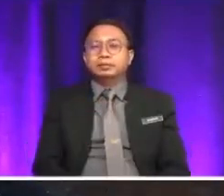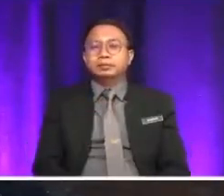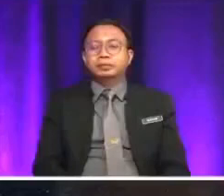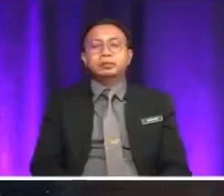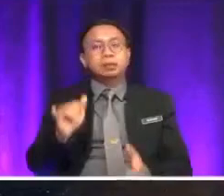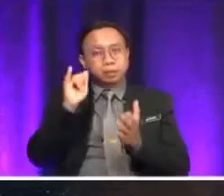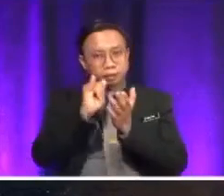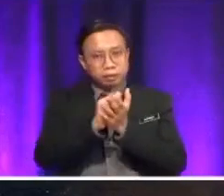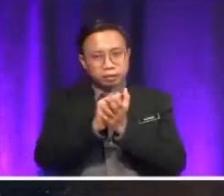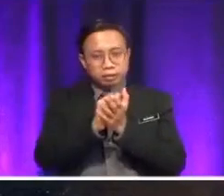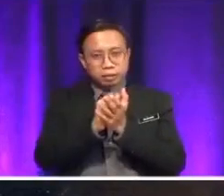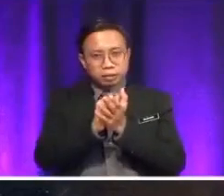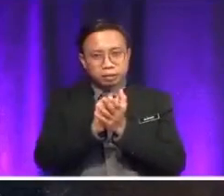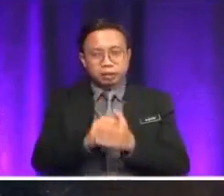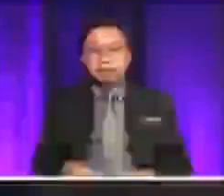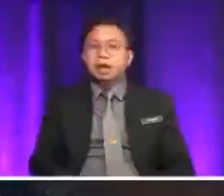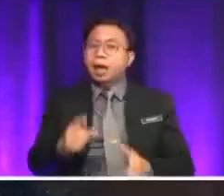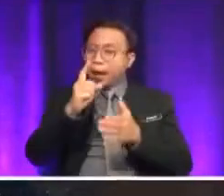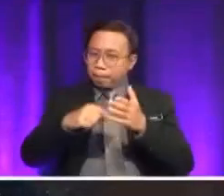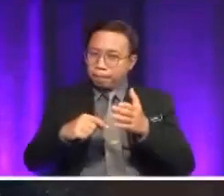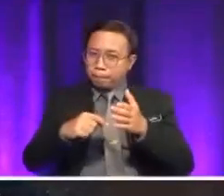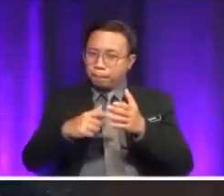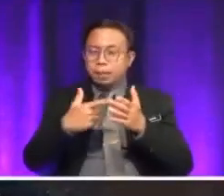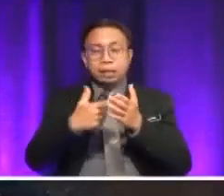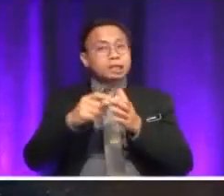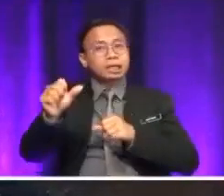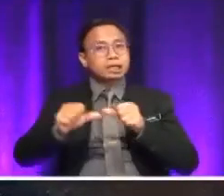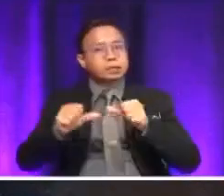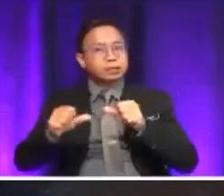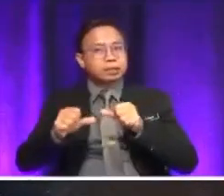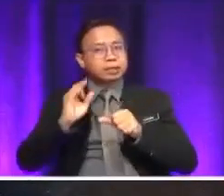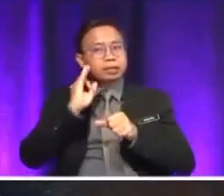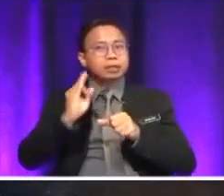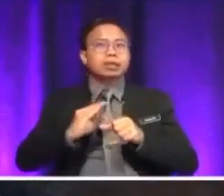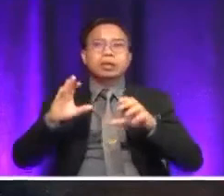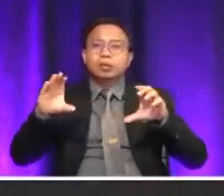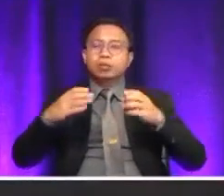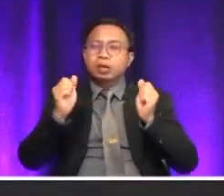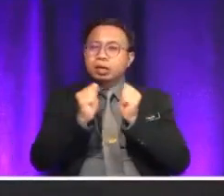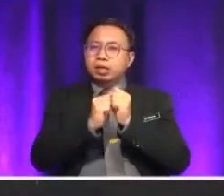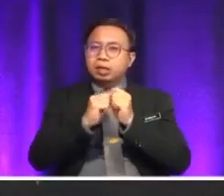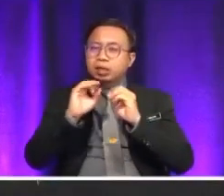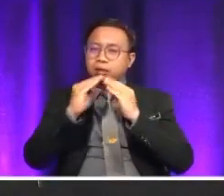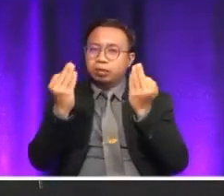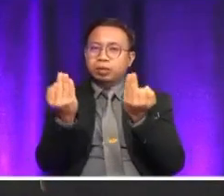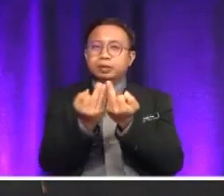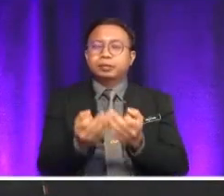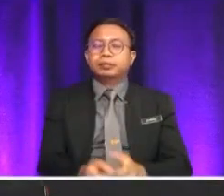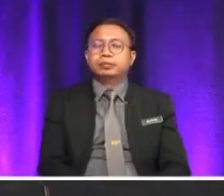Wah, itu dia. Okey, selain pada memasak, apa lagi yang Fazila buat? Aktiviti bersama dengan keluarga.